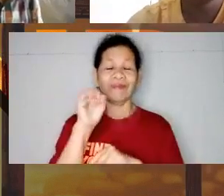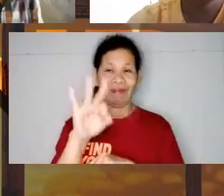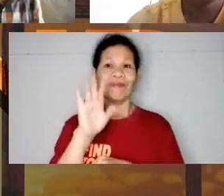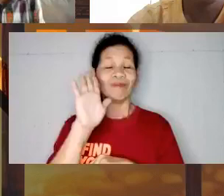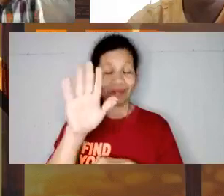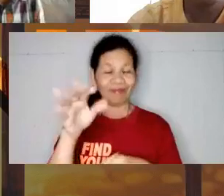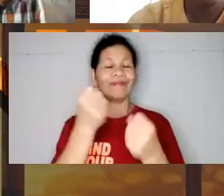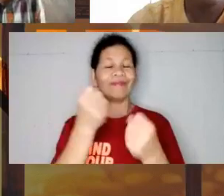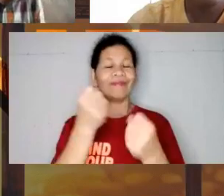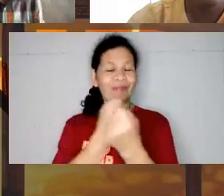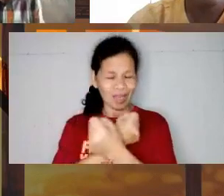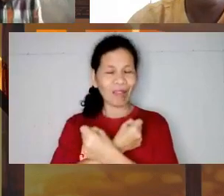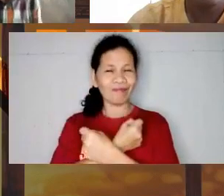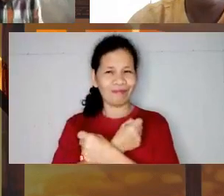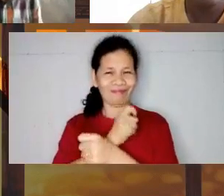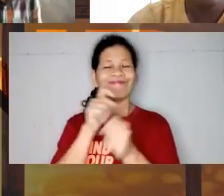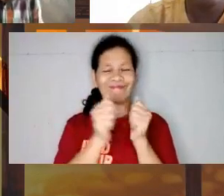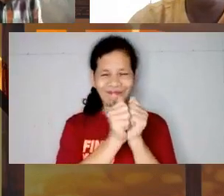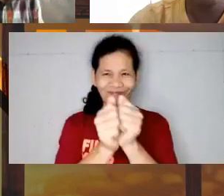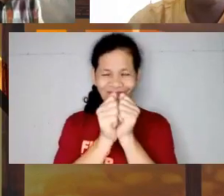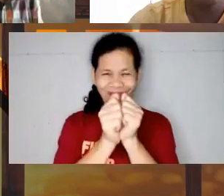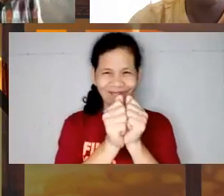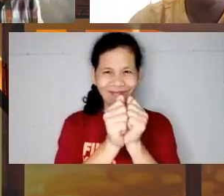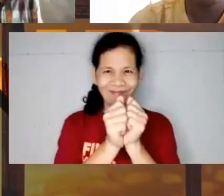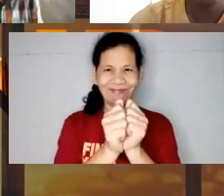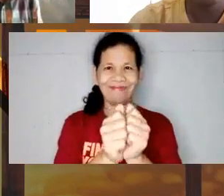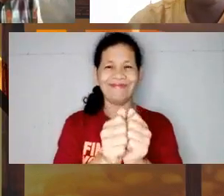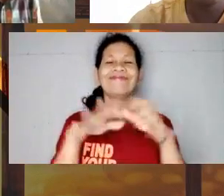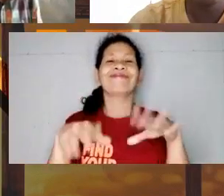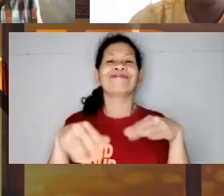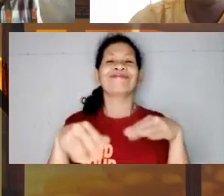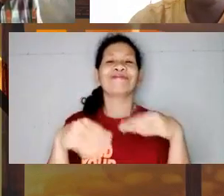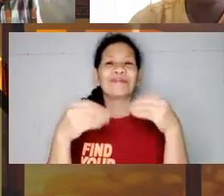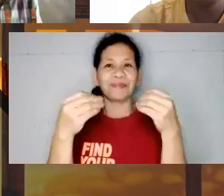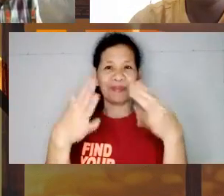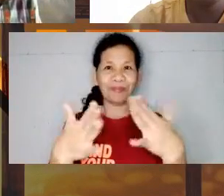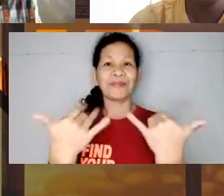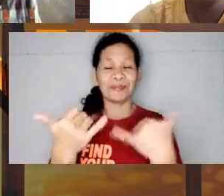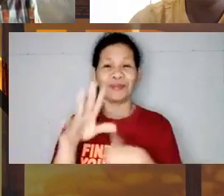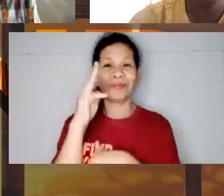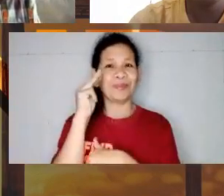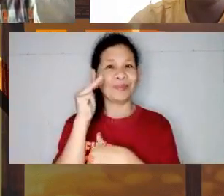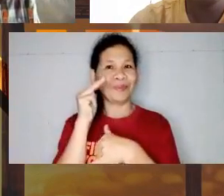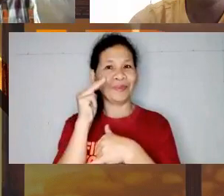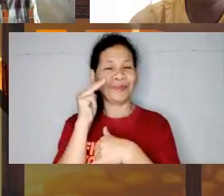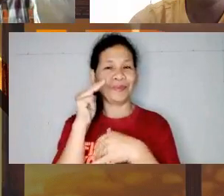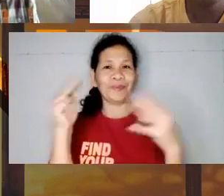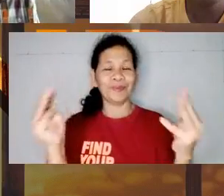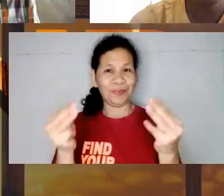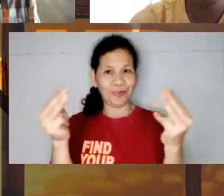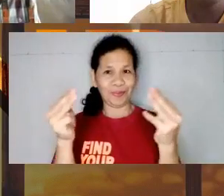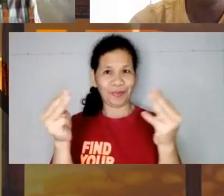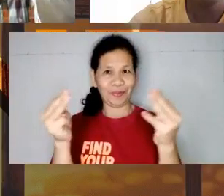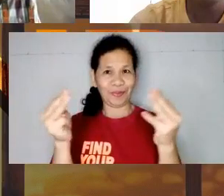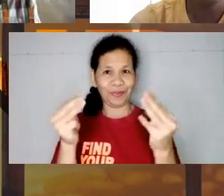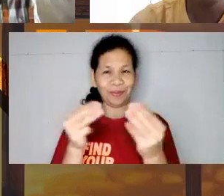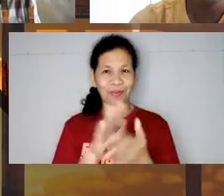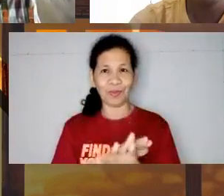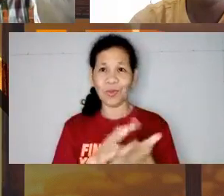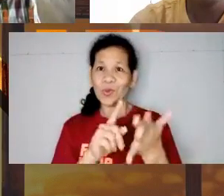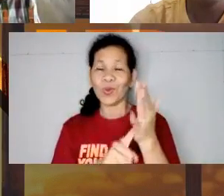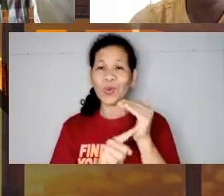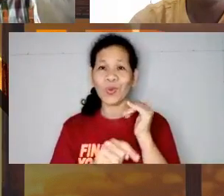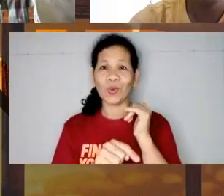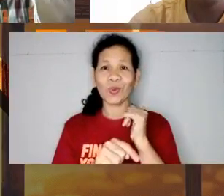ka magbibigay. Yun po yung motivating factor. Kaya kahit yan po, anumang uri ng tao ang kaharap